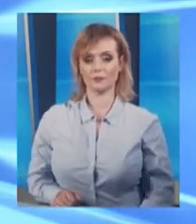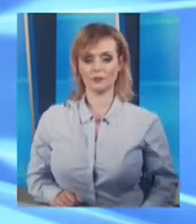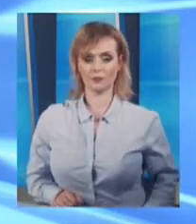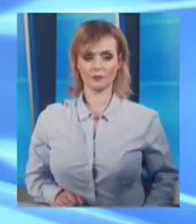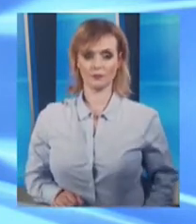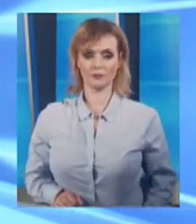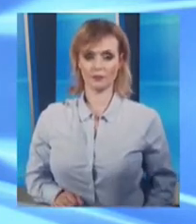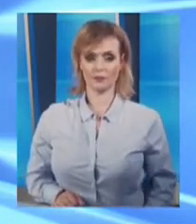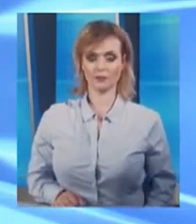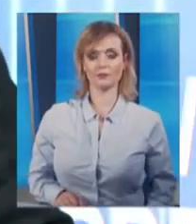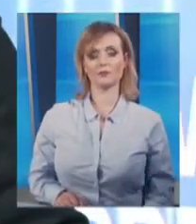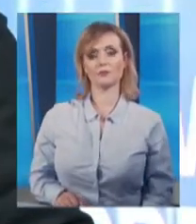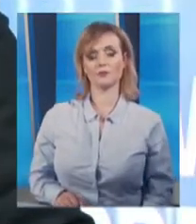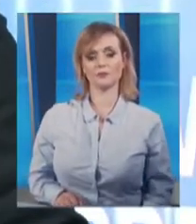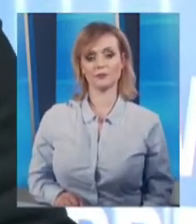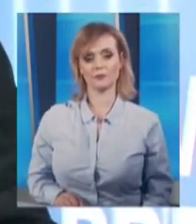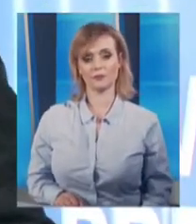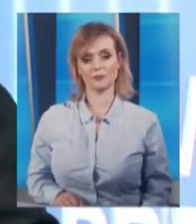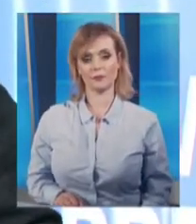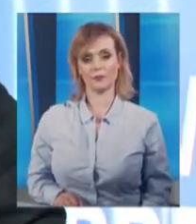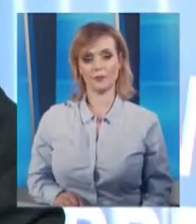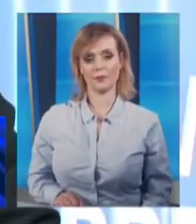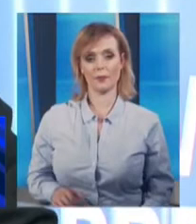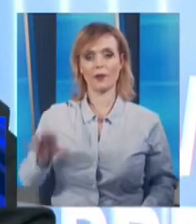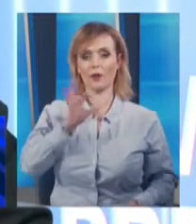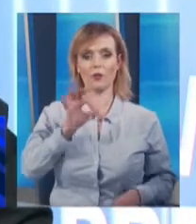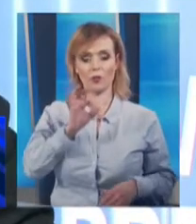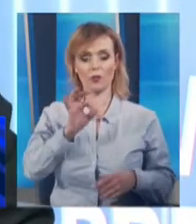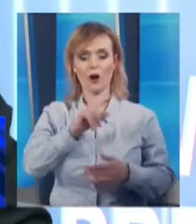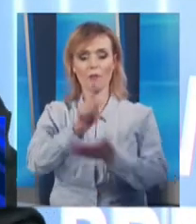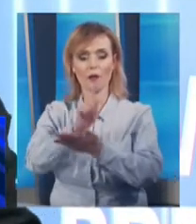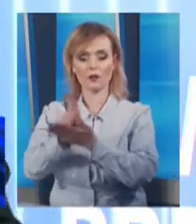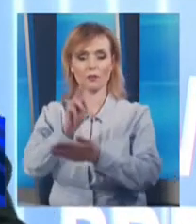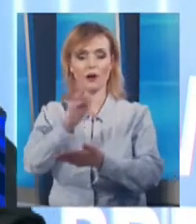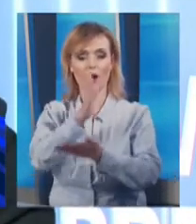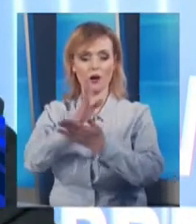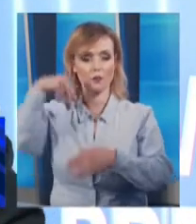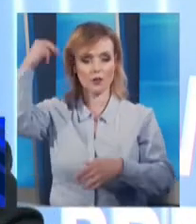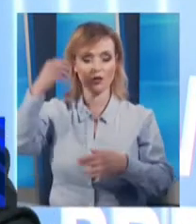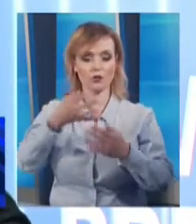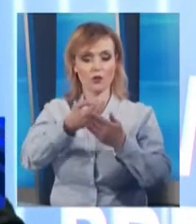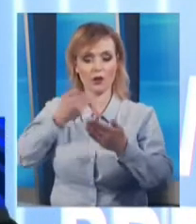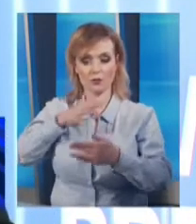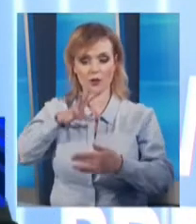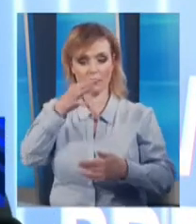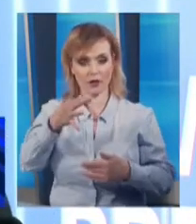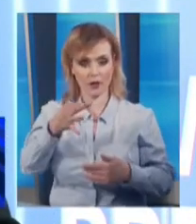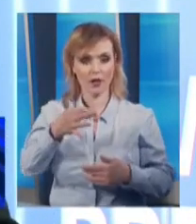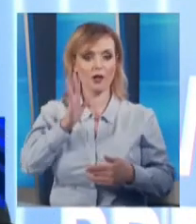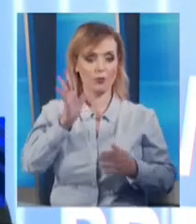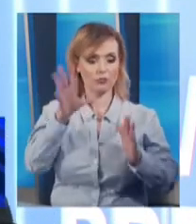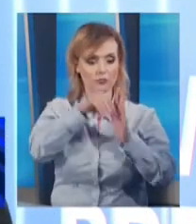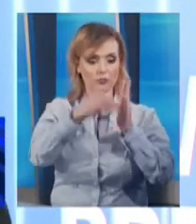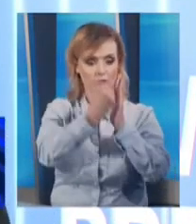despre pârghii și reformă. Prin prisma prerogativelor pe care le are președintele, am spus ceva mai înainte, voi pune pe